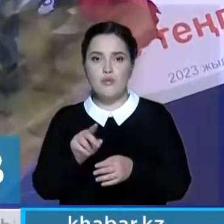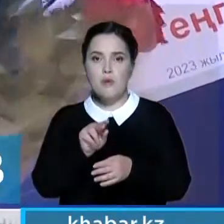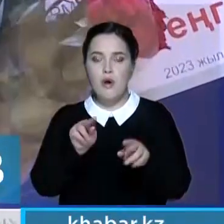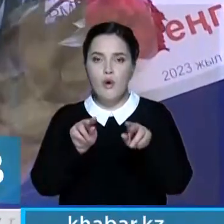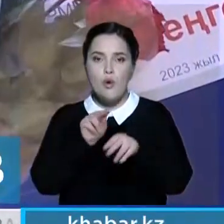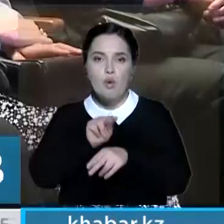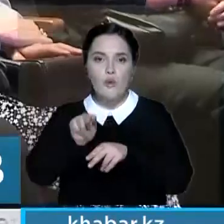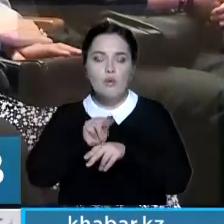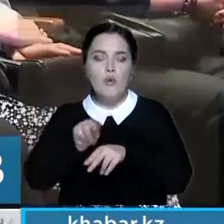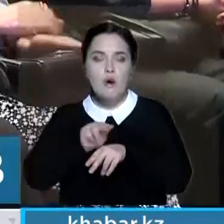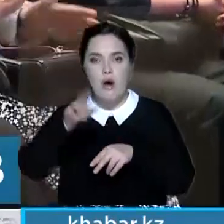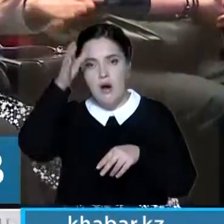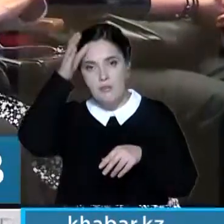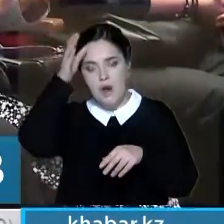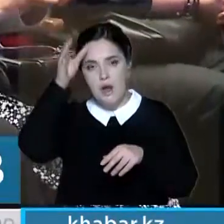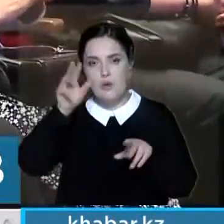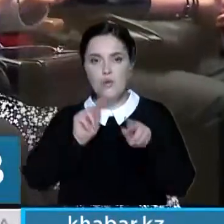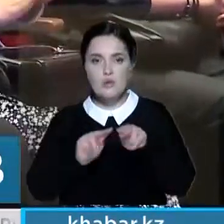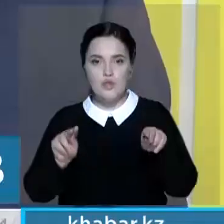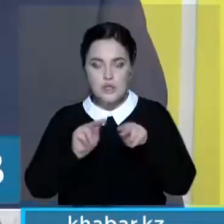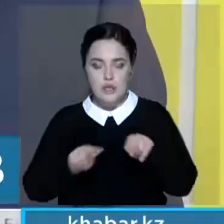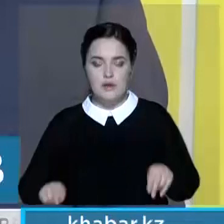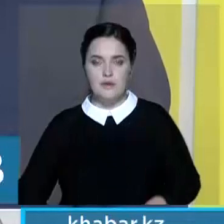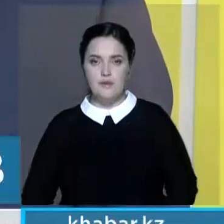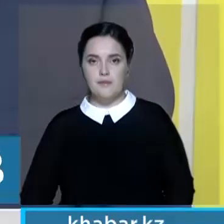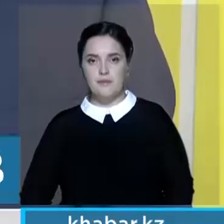музыкантов, дизайнеров. Сам он известный в стране композитор.